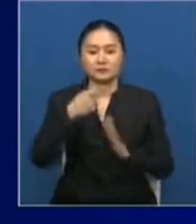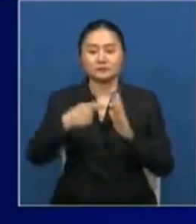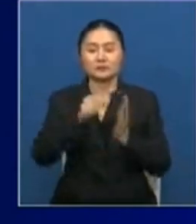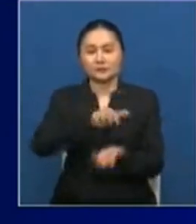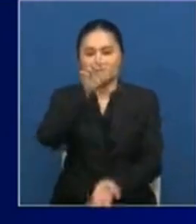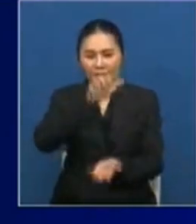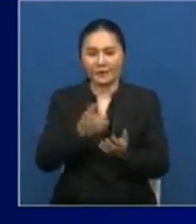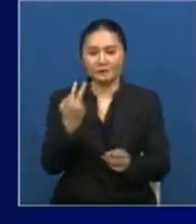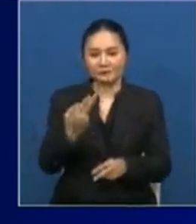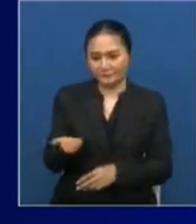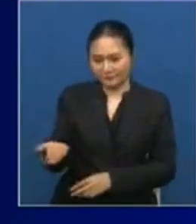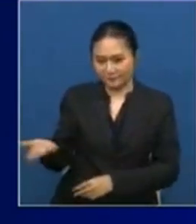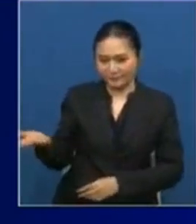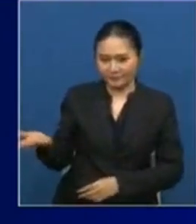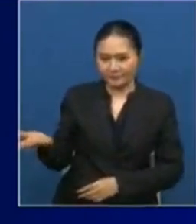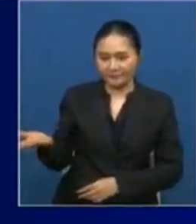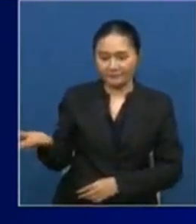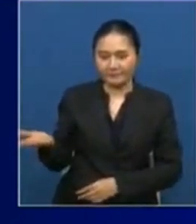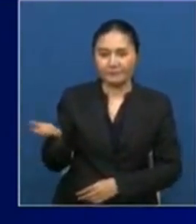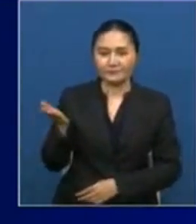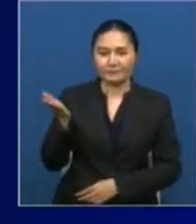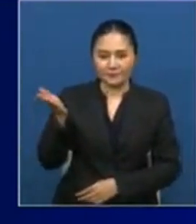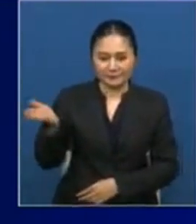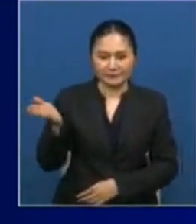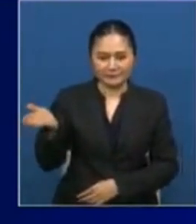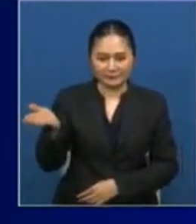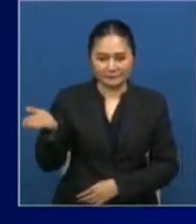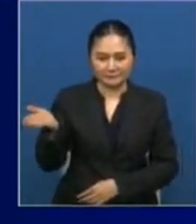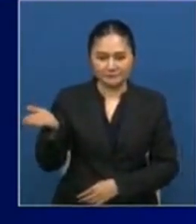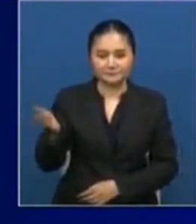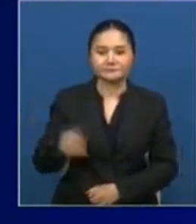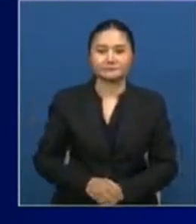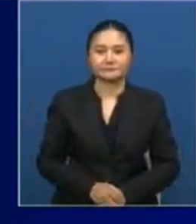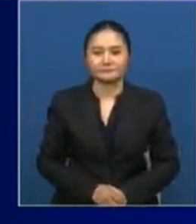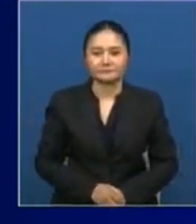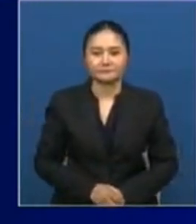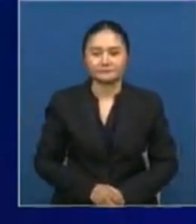การค่ะหรือที่อยู่ที่ทางรายการขึ้นให้ตามหน้าจอตรงนี้เลย